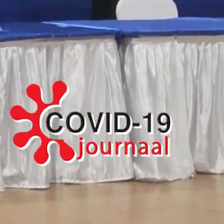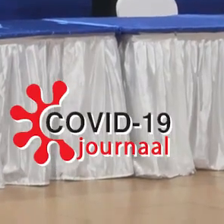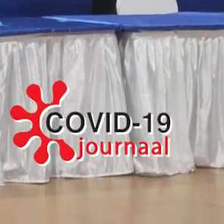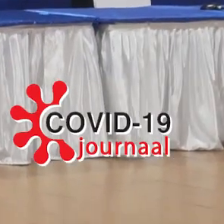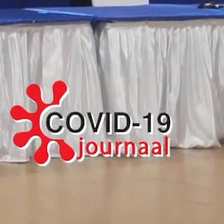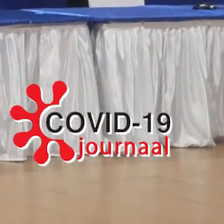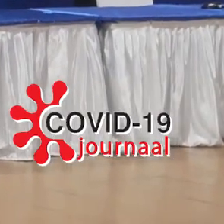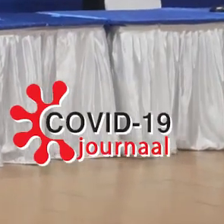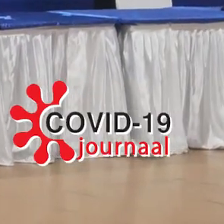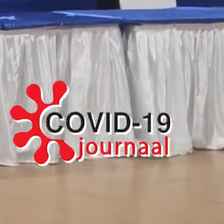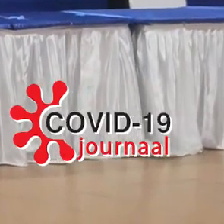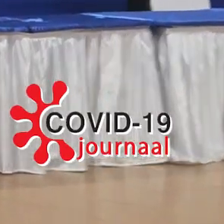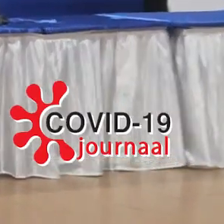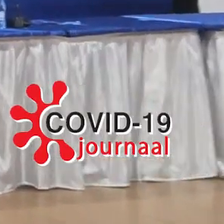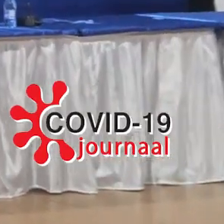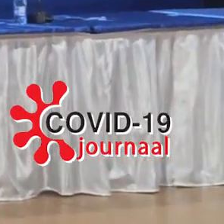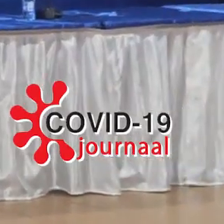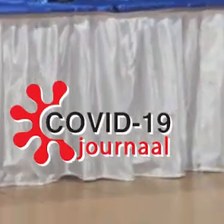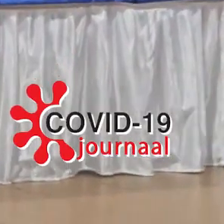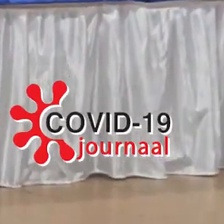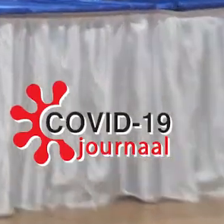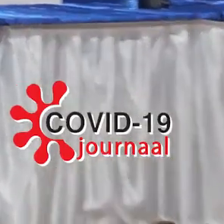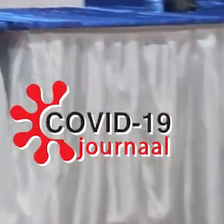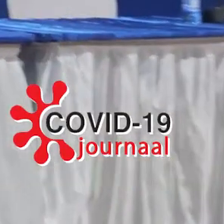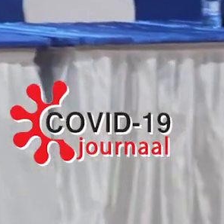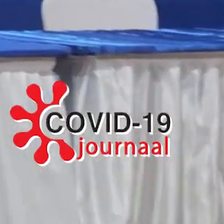2, dat die effectief zijn geweest.